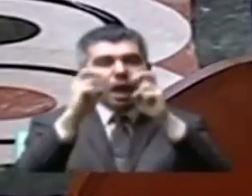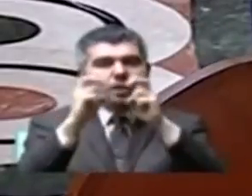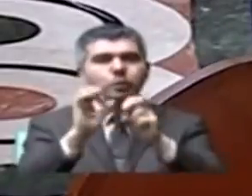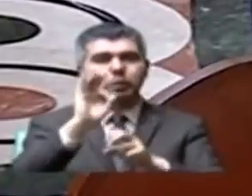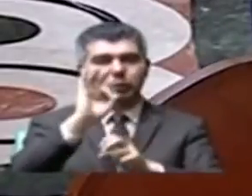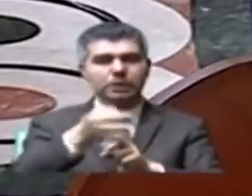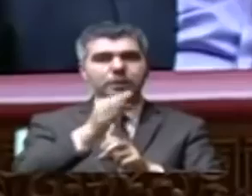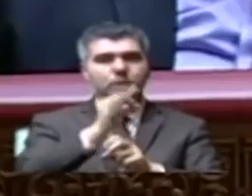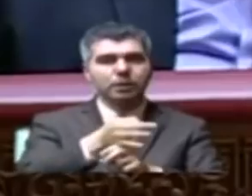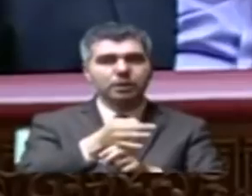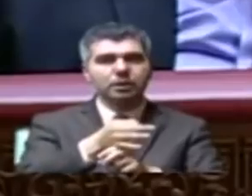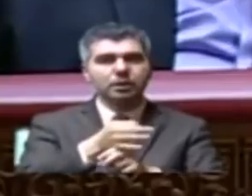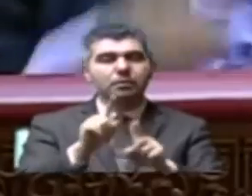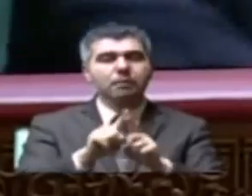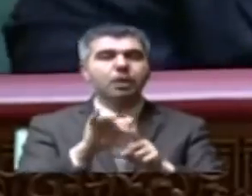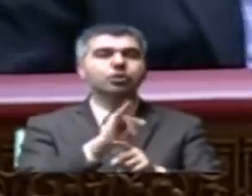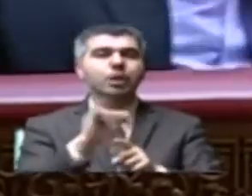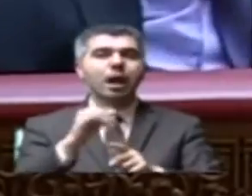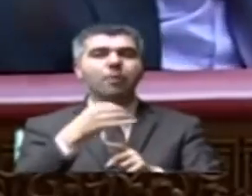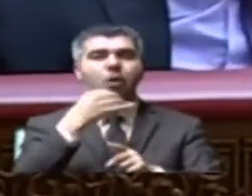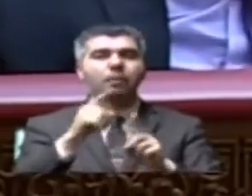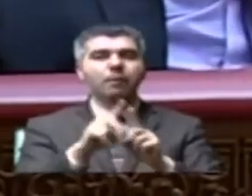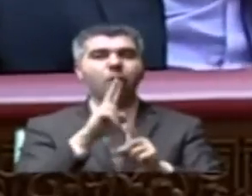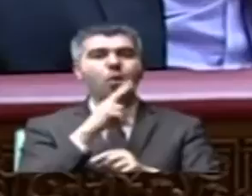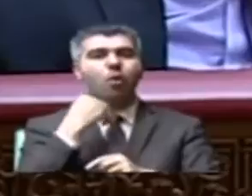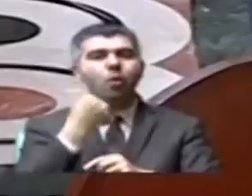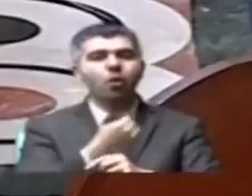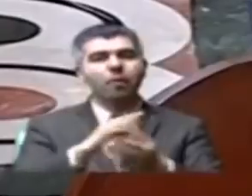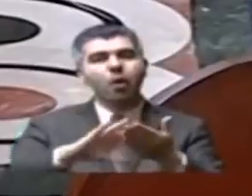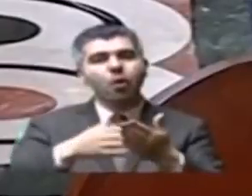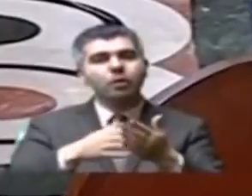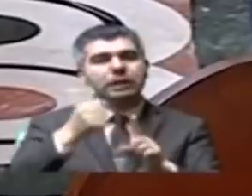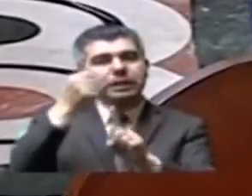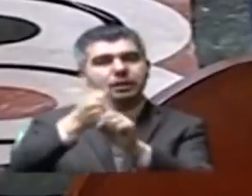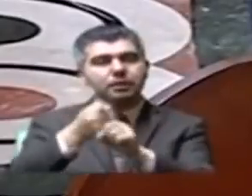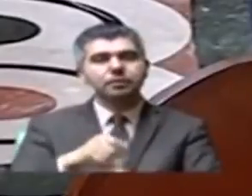معقول. ولكن ما نقولوش الحكومه مسؤوله على هذه.